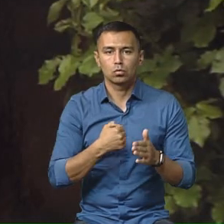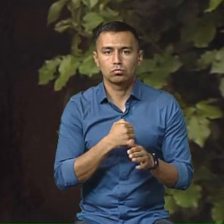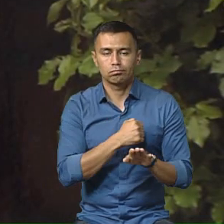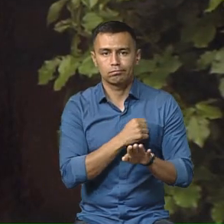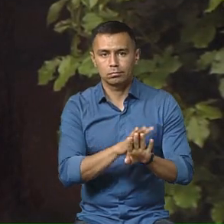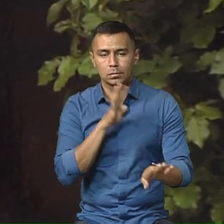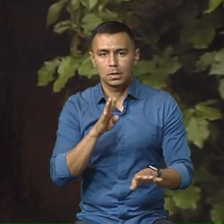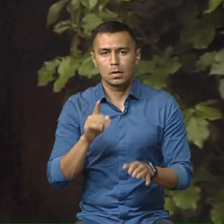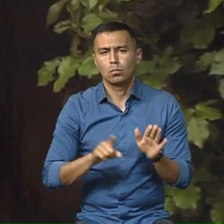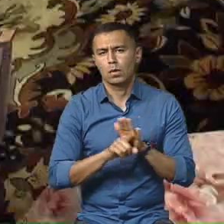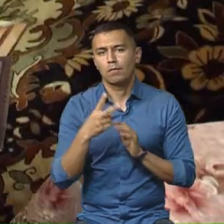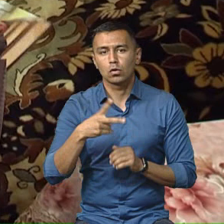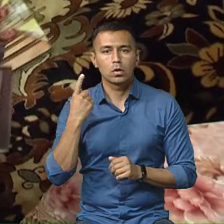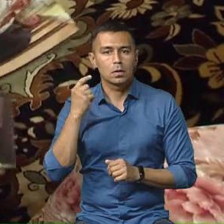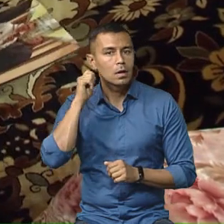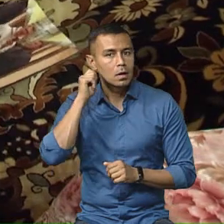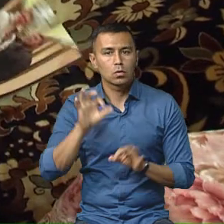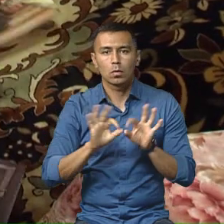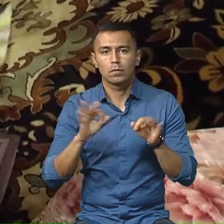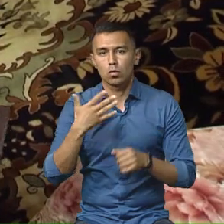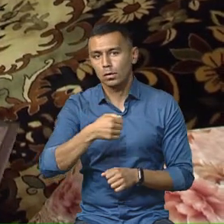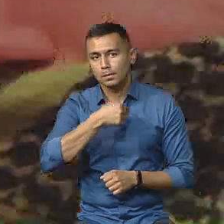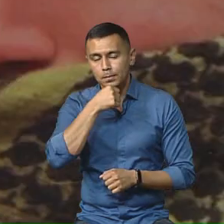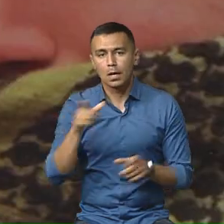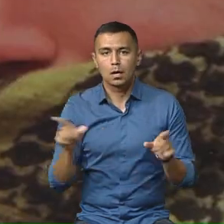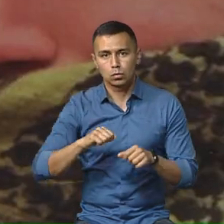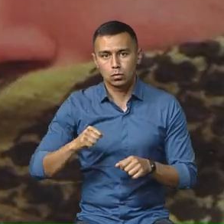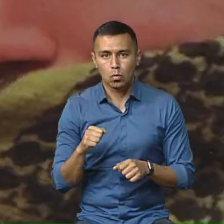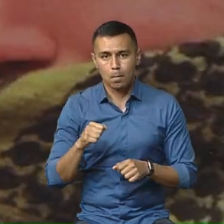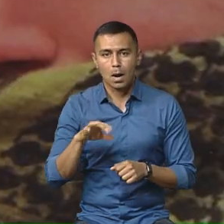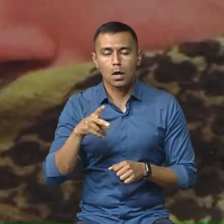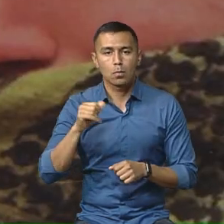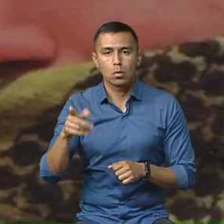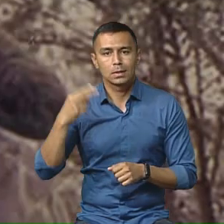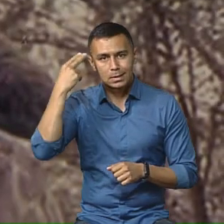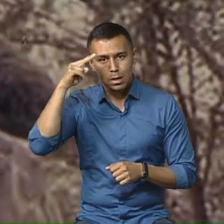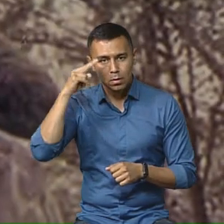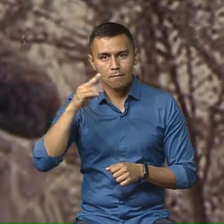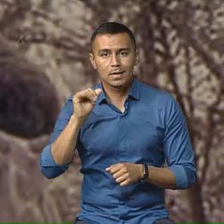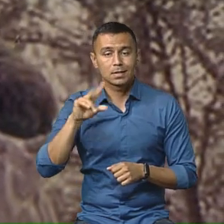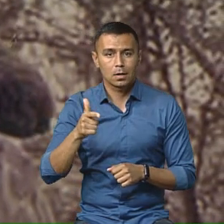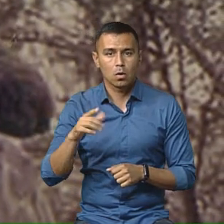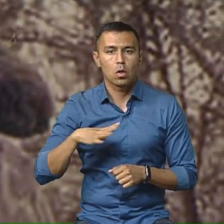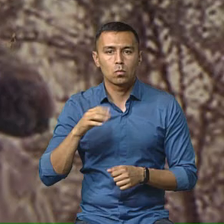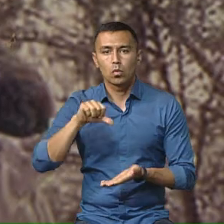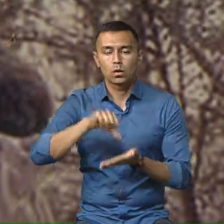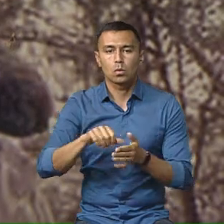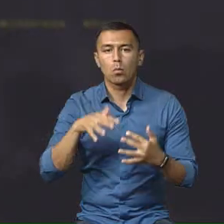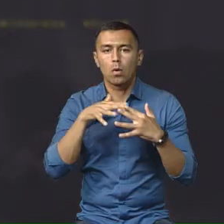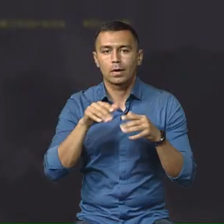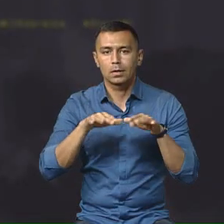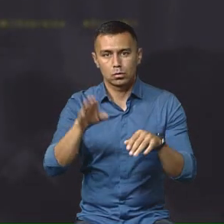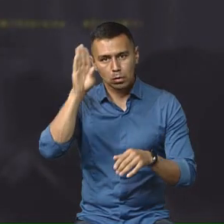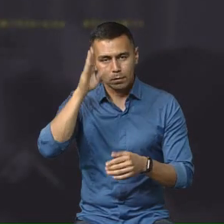Ірпінської громади у 21 рік, розповідає Микола Бойчук. Разом із другом Михайлом та його дядьком Василем, колишнім учасником бойових дій,